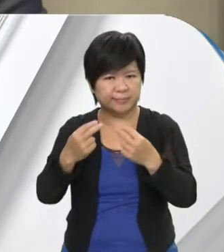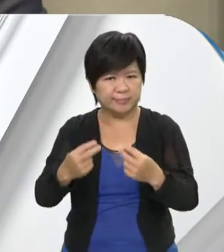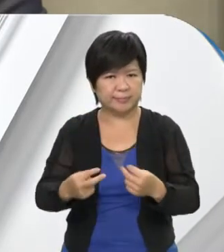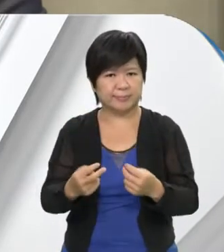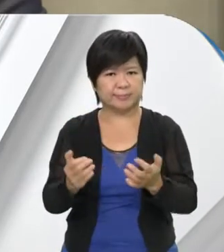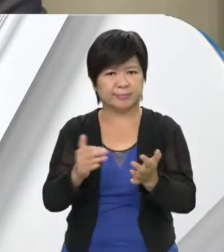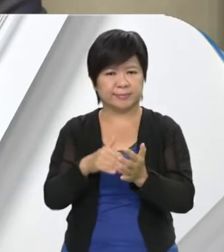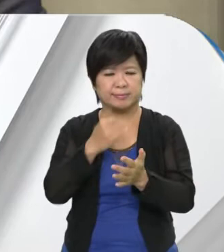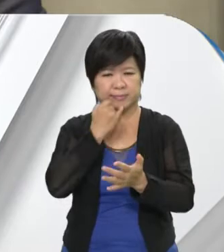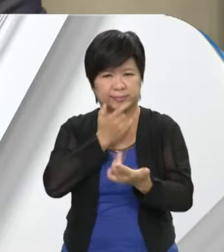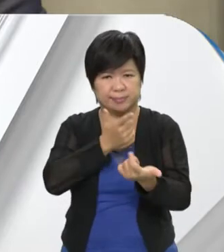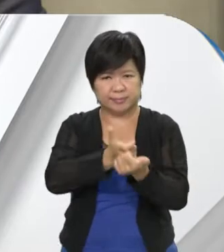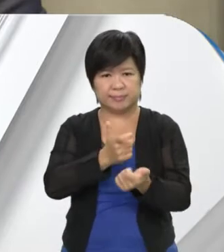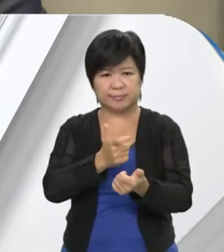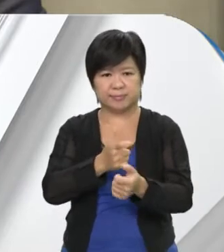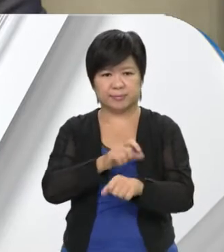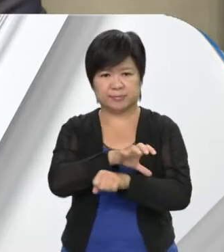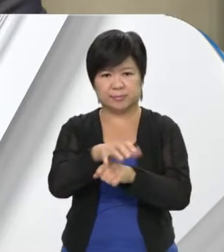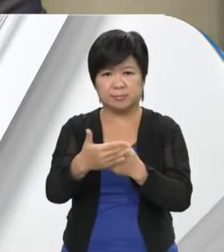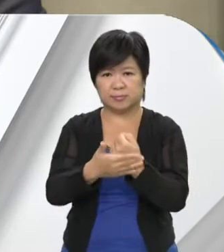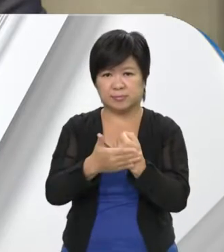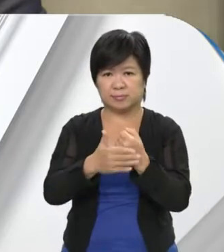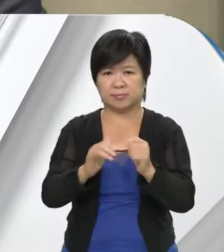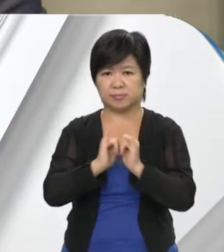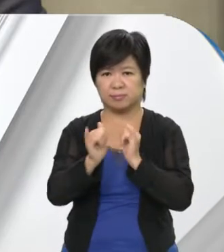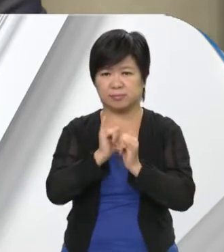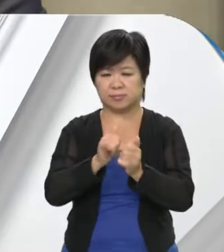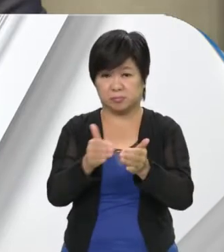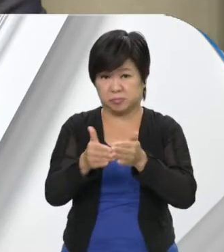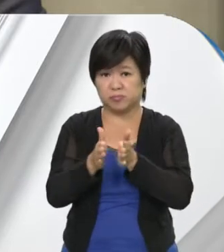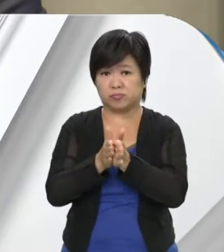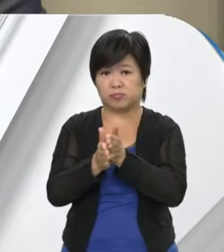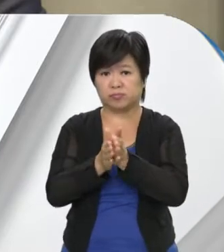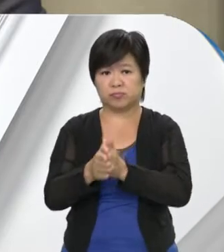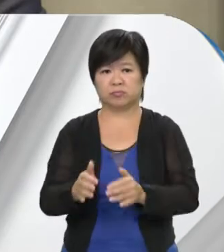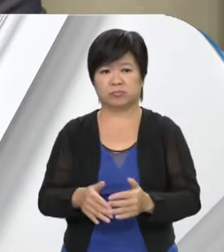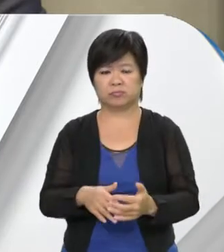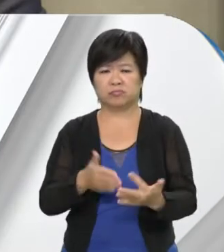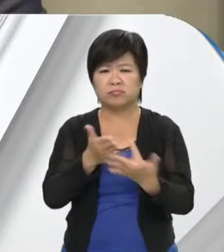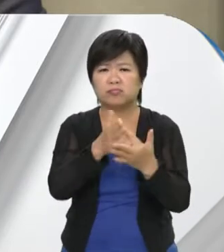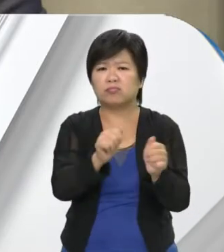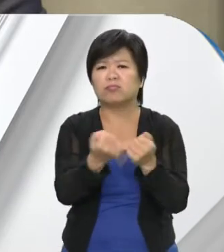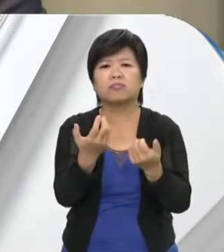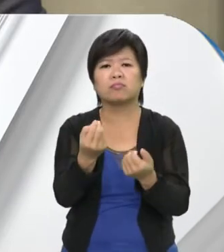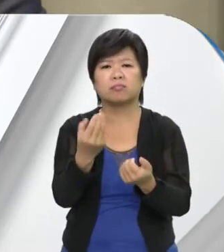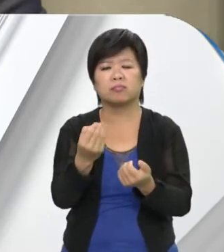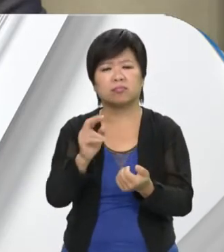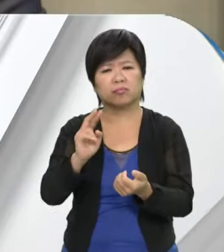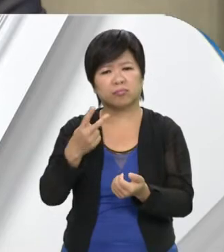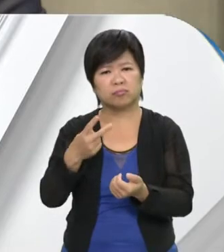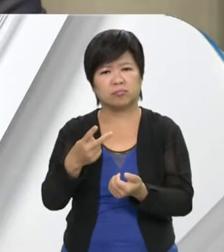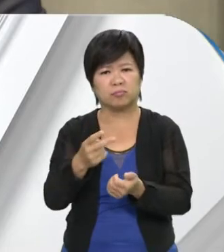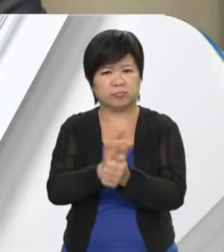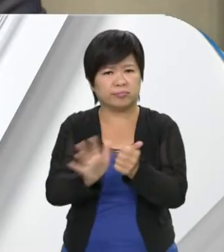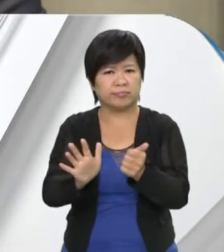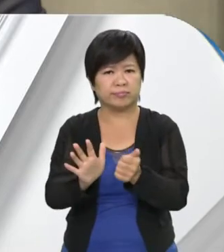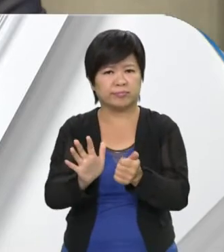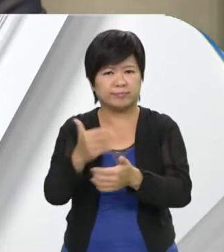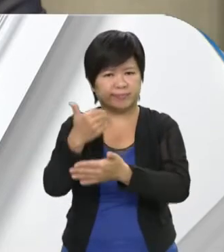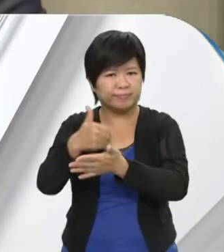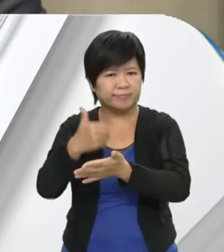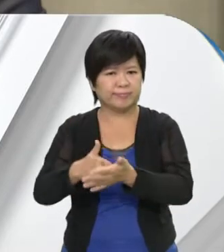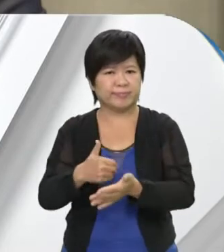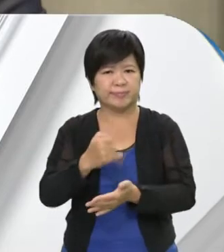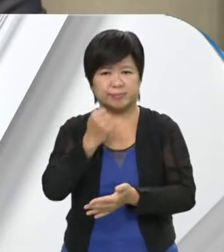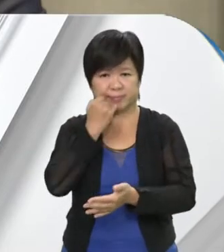到，也可能够符合这个环保人士的这个要求，啊，就是说不去破坏生态，啊，尽或者生态的这个破坏尽量少